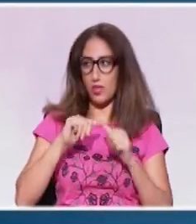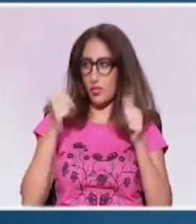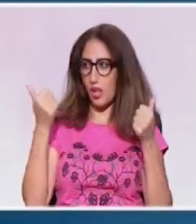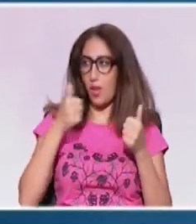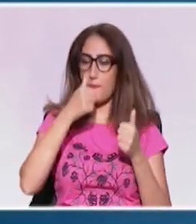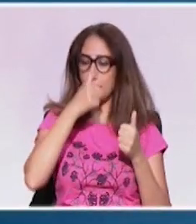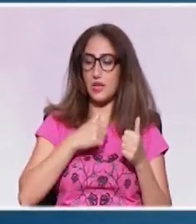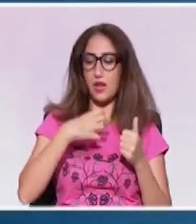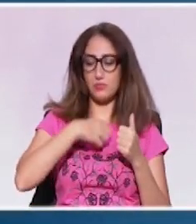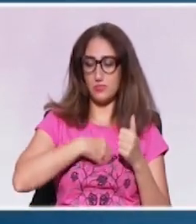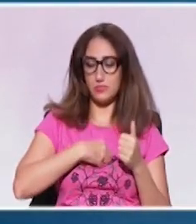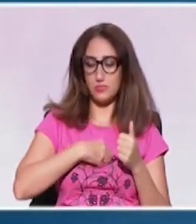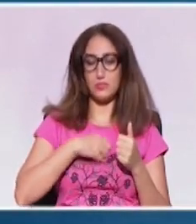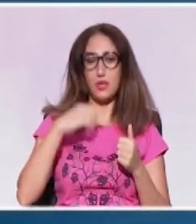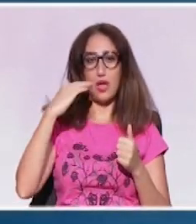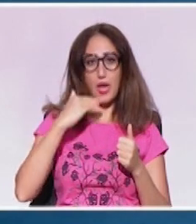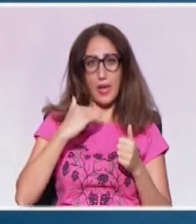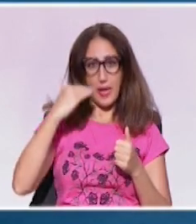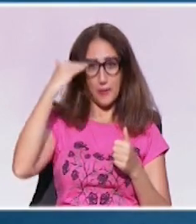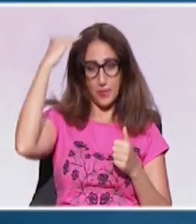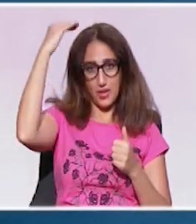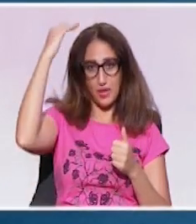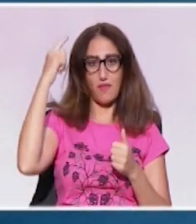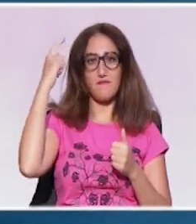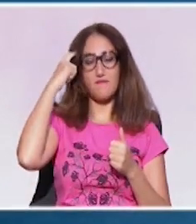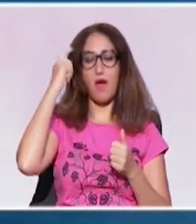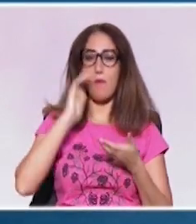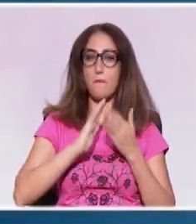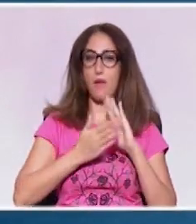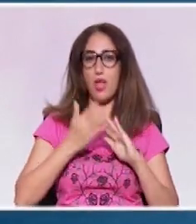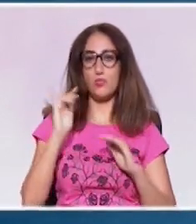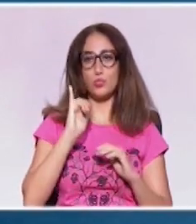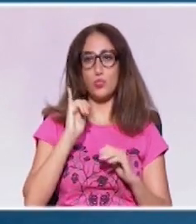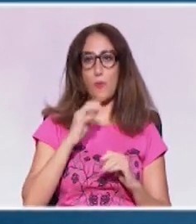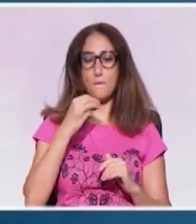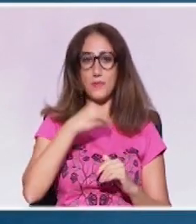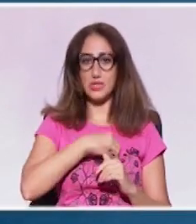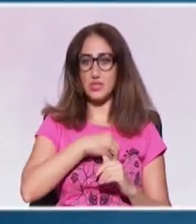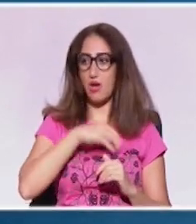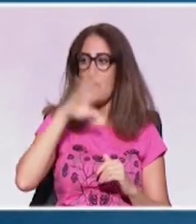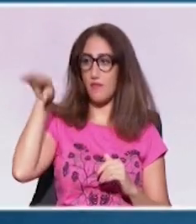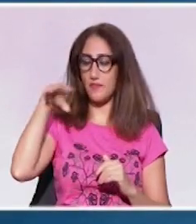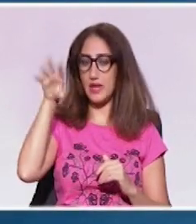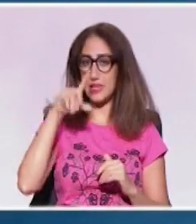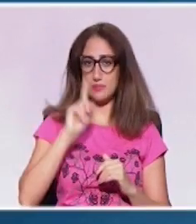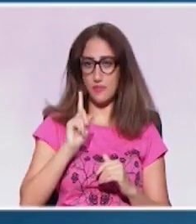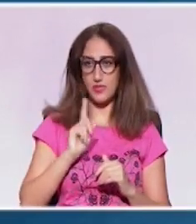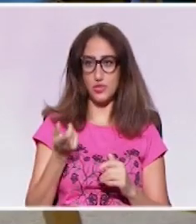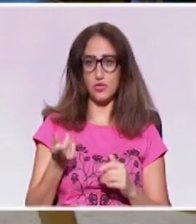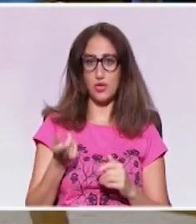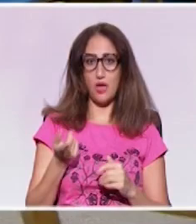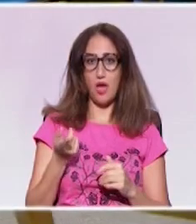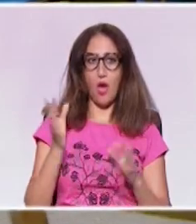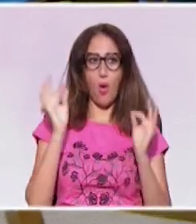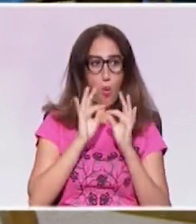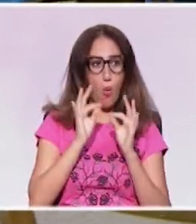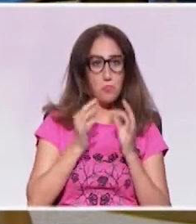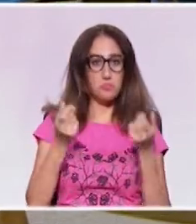أو بيسبب لك شوية من عدم الاستقرار، من عدم الثقة في الآخرين، من عدم الثقة في الحب، عدم الثقة